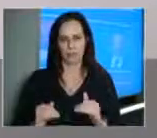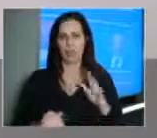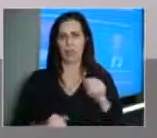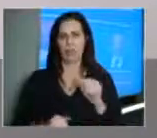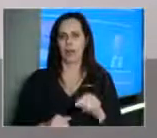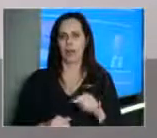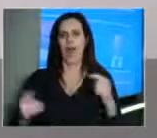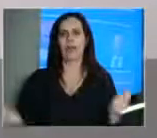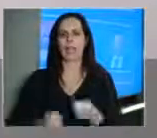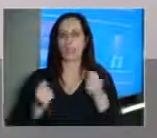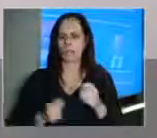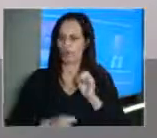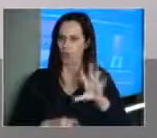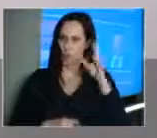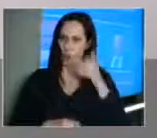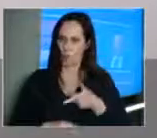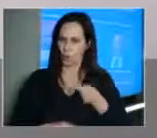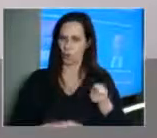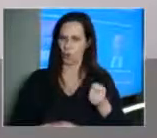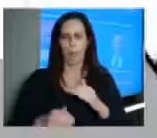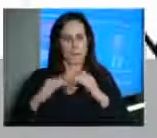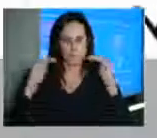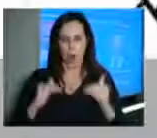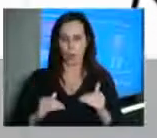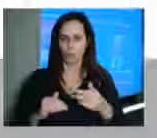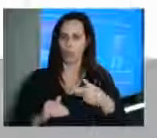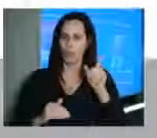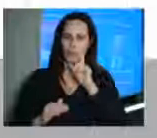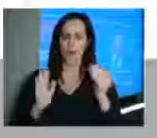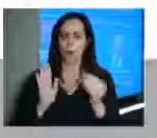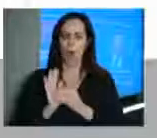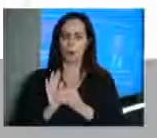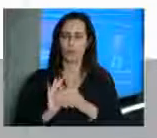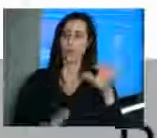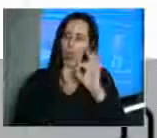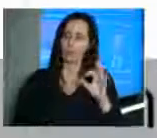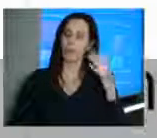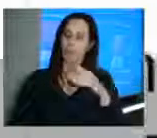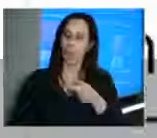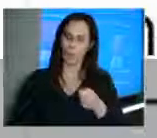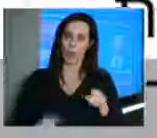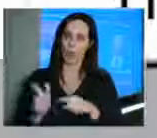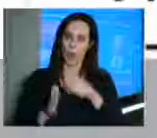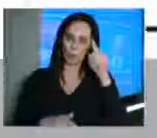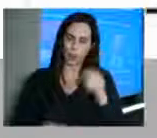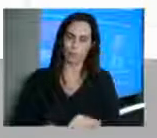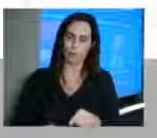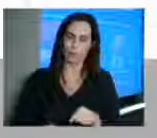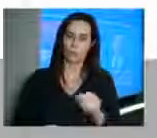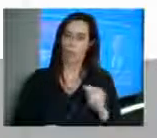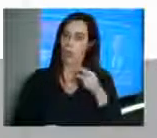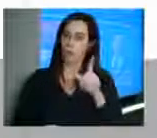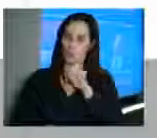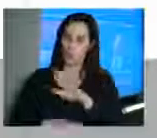אלה שהקמפיינים שנשלחו, ההודעות שנשלחו היו פחות אנונימיות, יותר מזוהות, ועדיין היו לנו הודעות כמו ההודעה הזאת, שלמרות